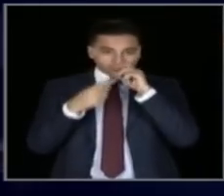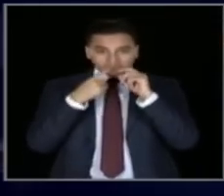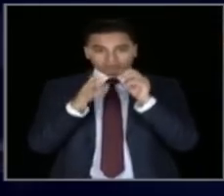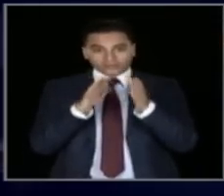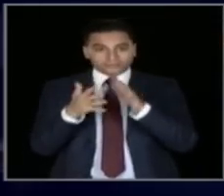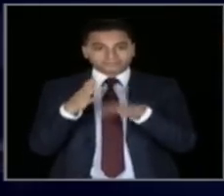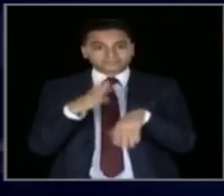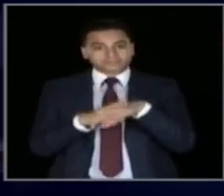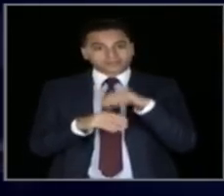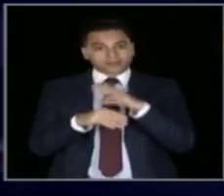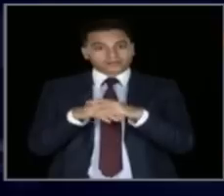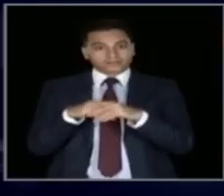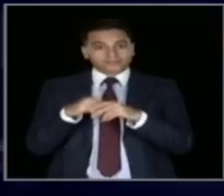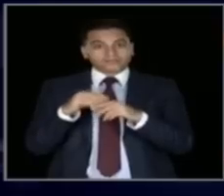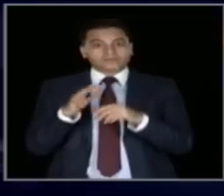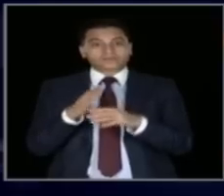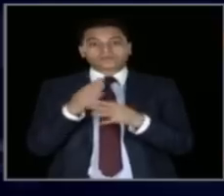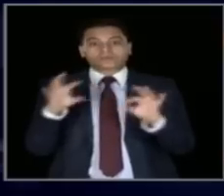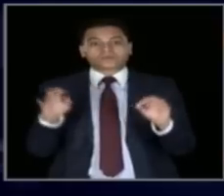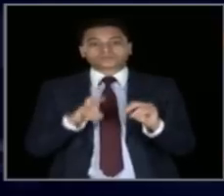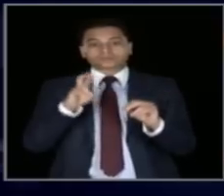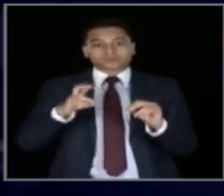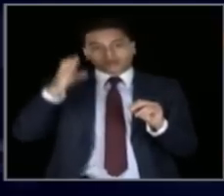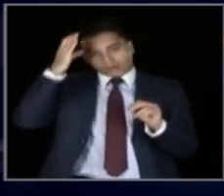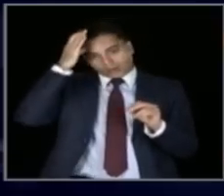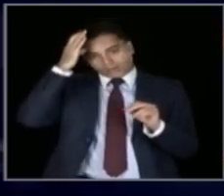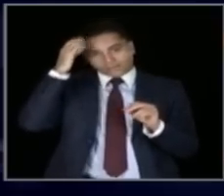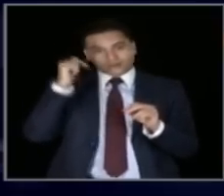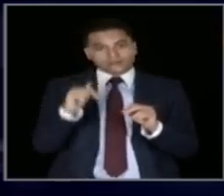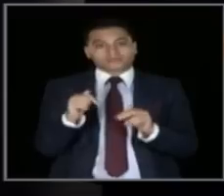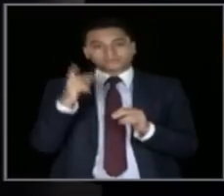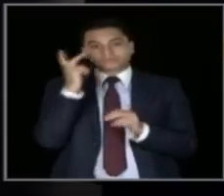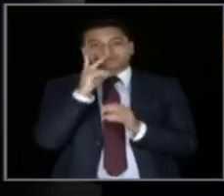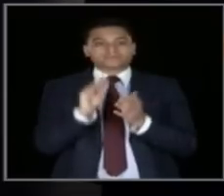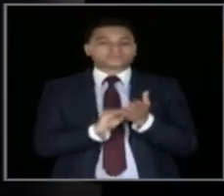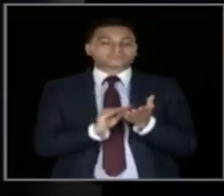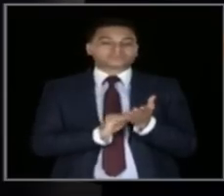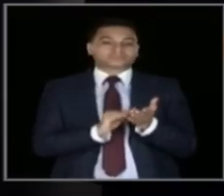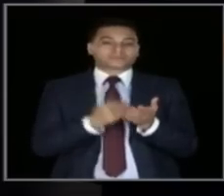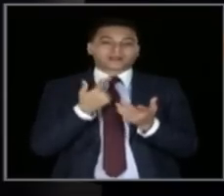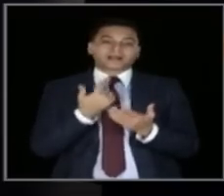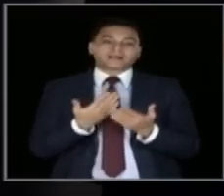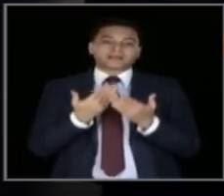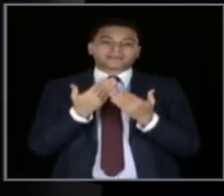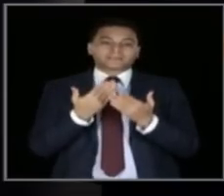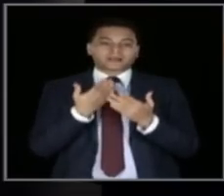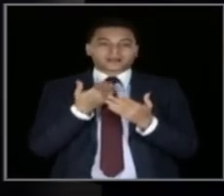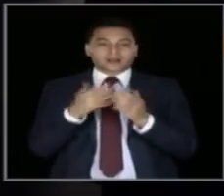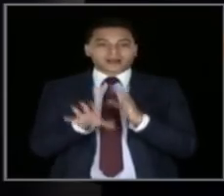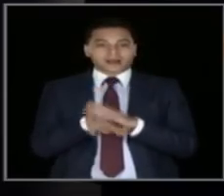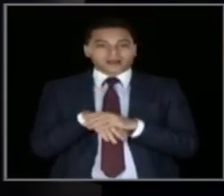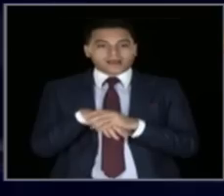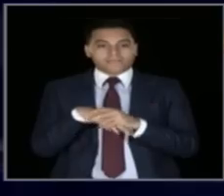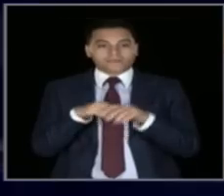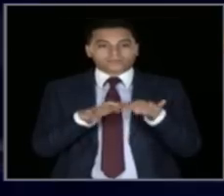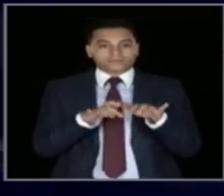ممكن نحول كل اسئله العباقره لبرايل. يا ريت، انا اتمنى والله اتمنى ذلك، حتى مثلا لو كانت سوفت